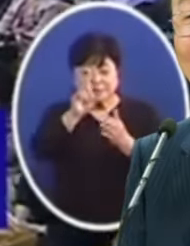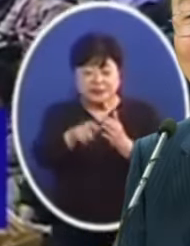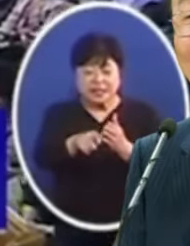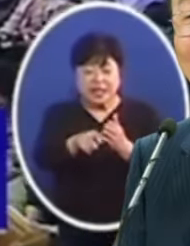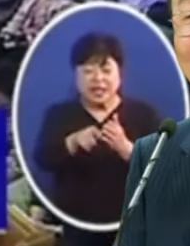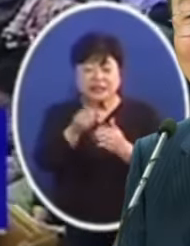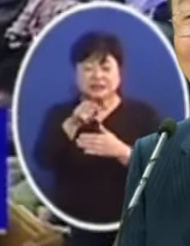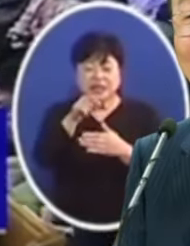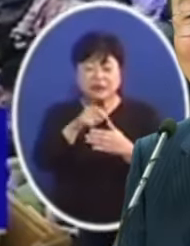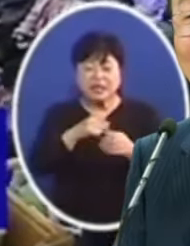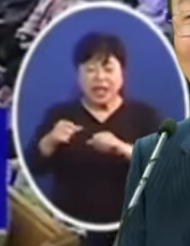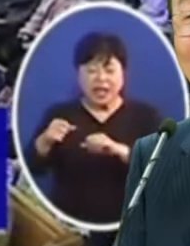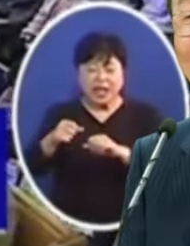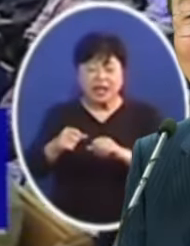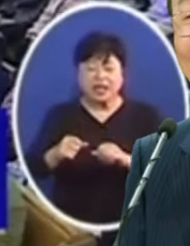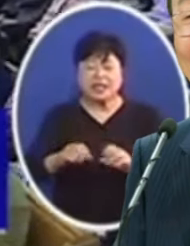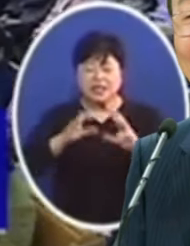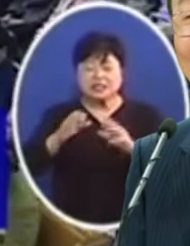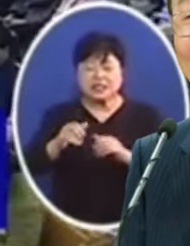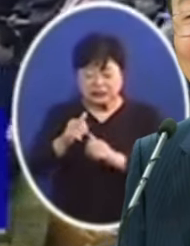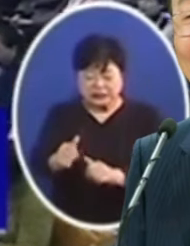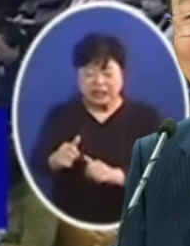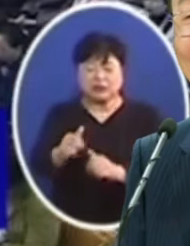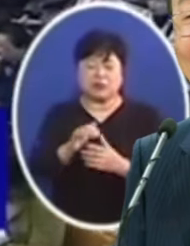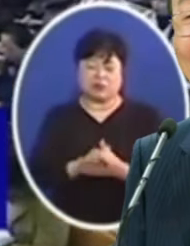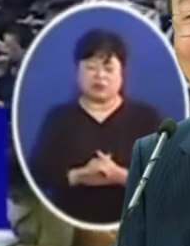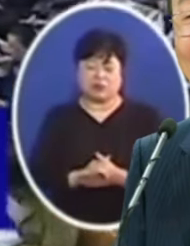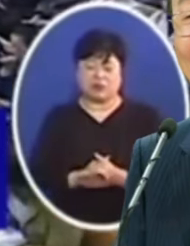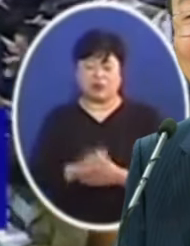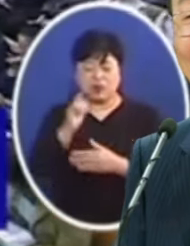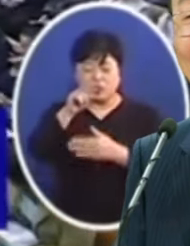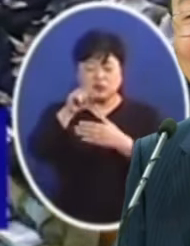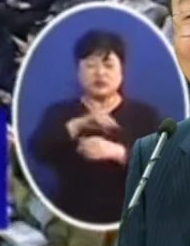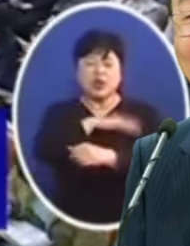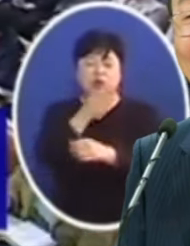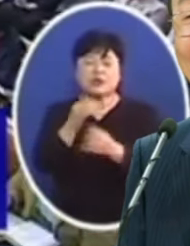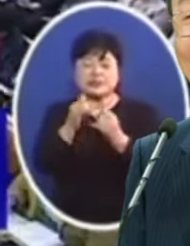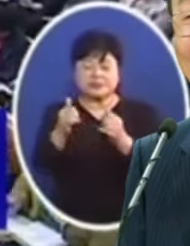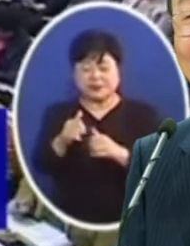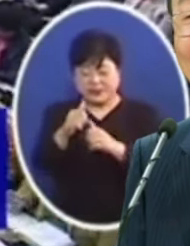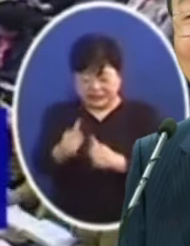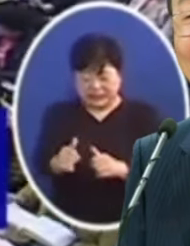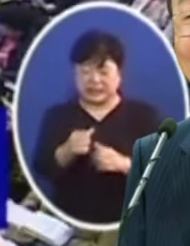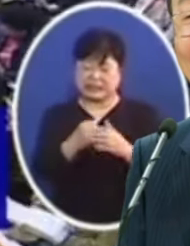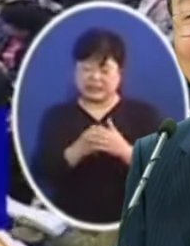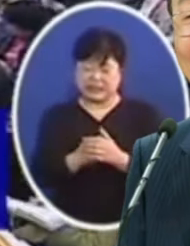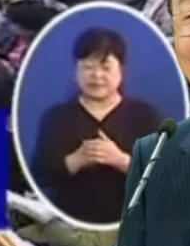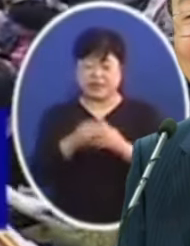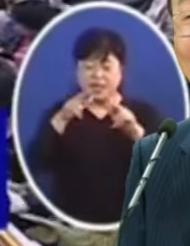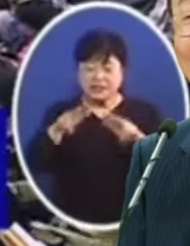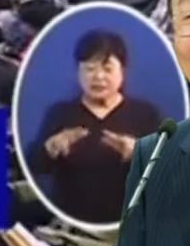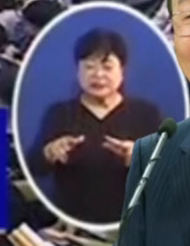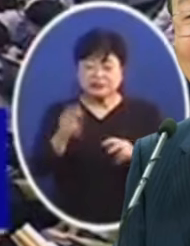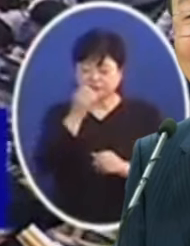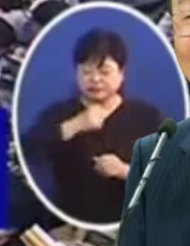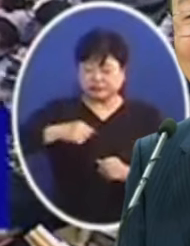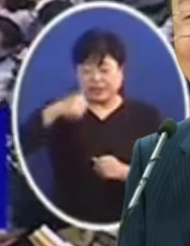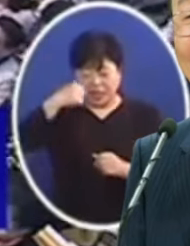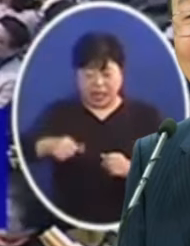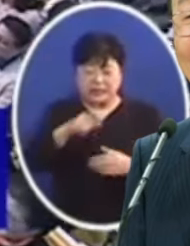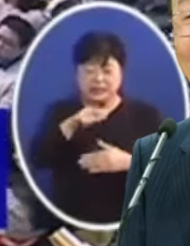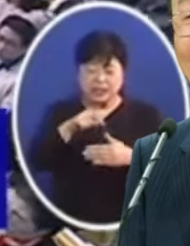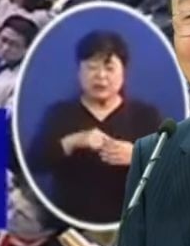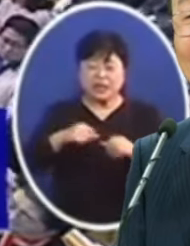너희는 그 가운데서 행하여 이 세상 풍조를 따르고 공중의 권세 잡은 자를 따랐으니 곧 지금 불순종의 아들들